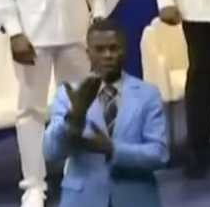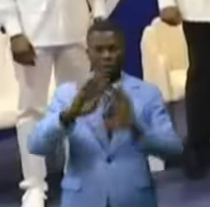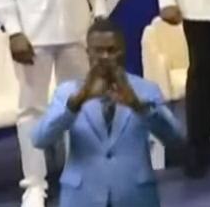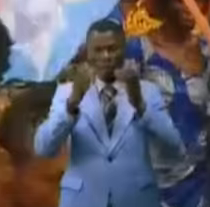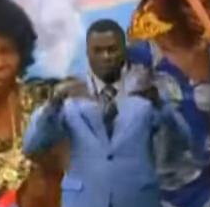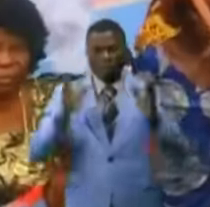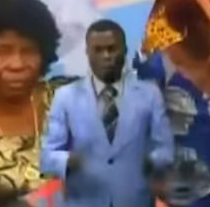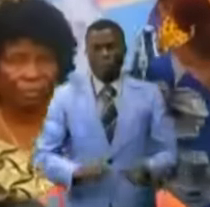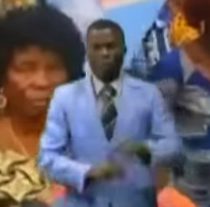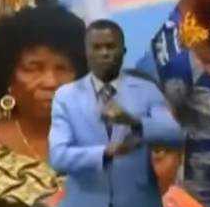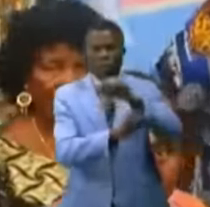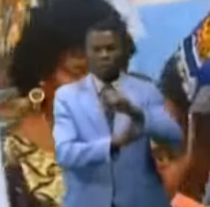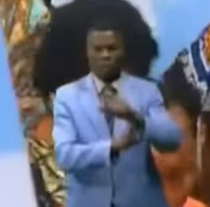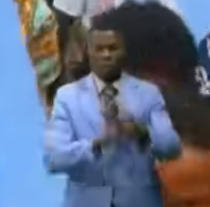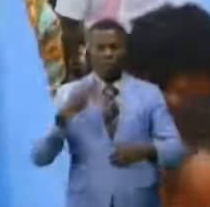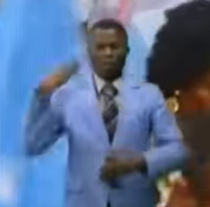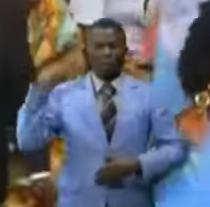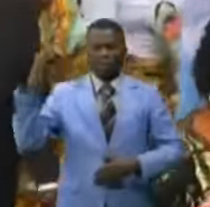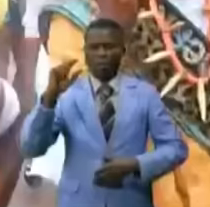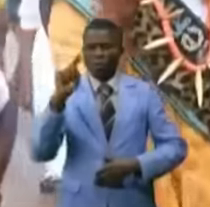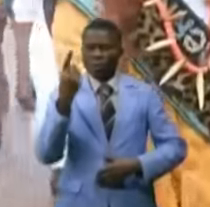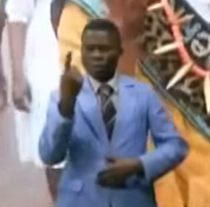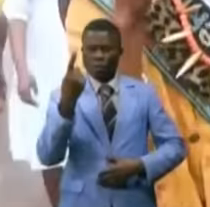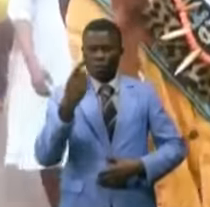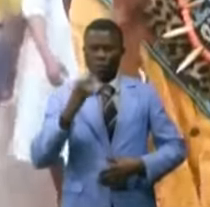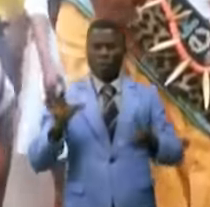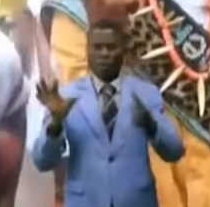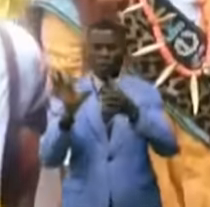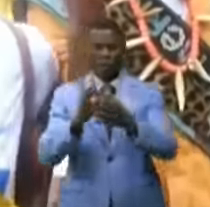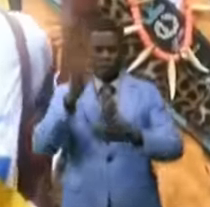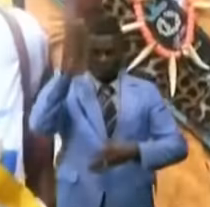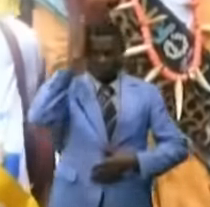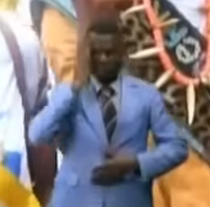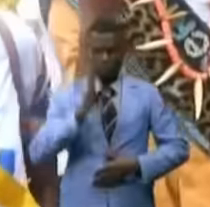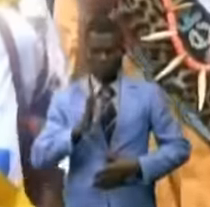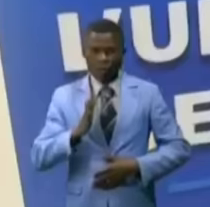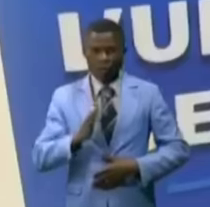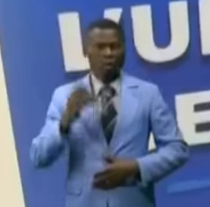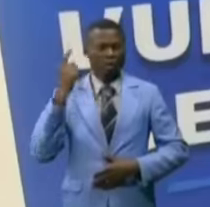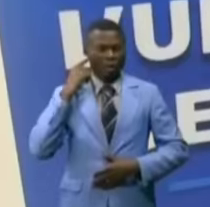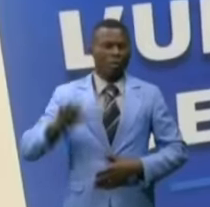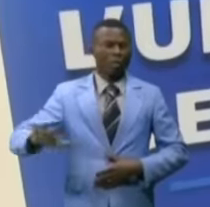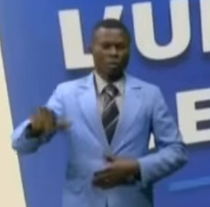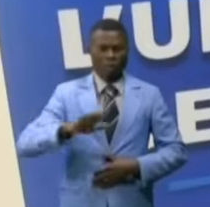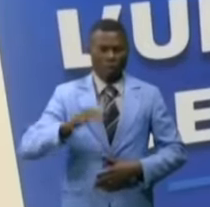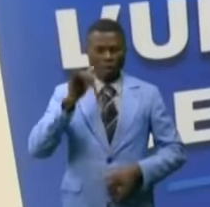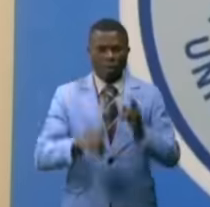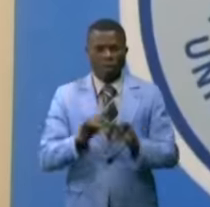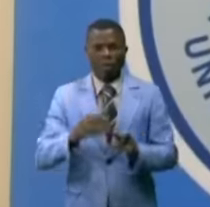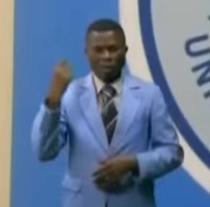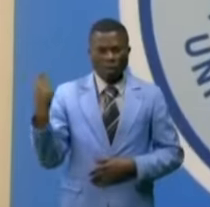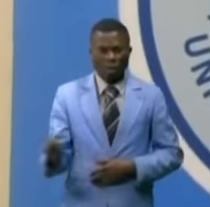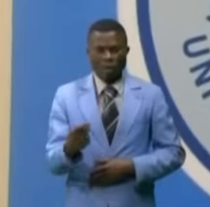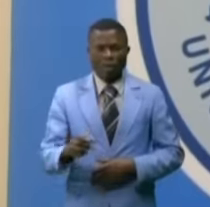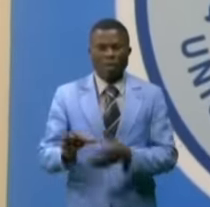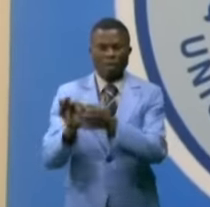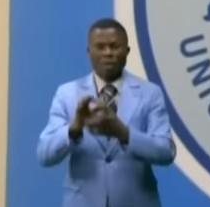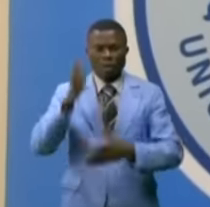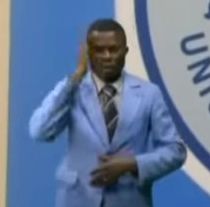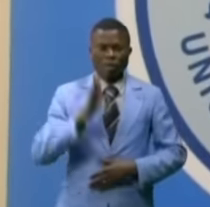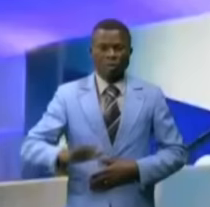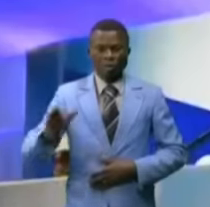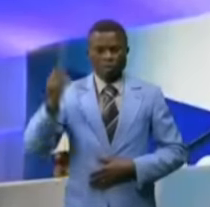Congolais pour soutenir le candidat unique de l'Union sacrée est bel et bien entendu. Le secrétaire permanent de l'Union sacrée de la Nation,